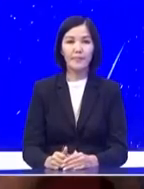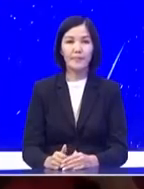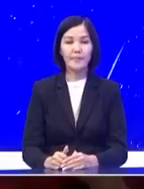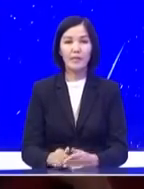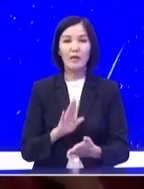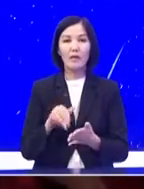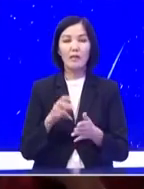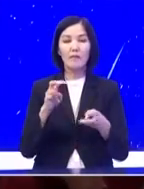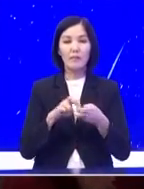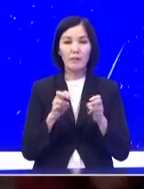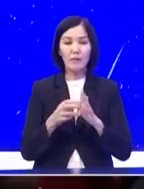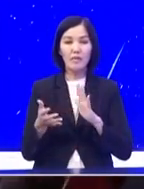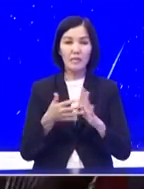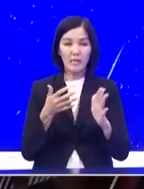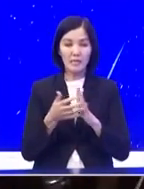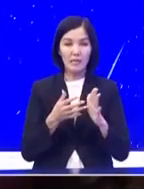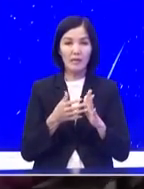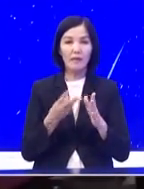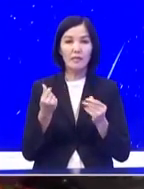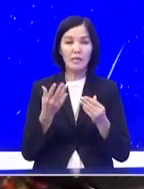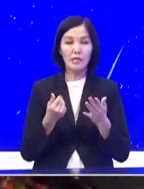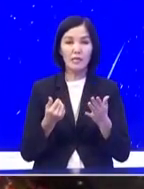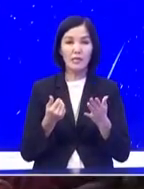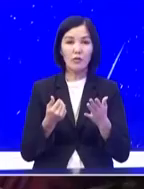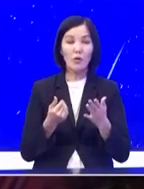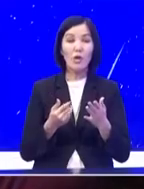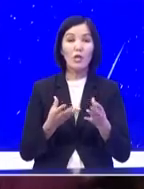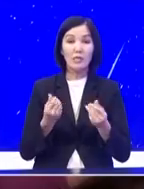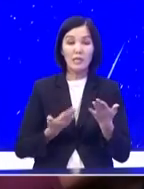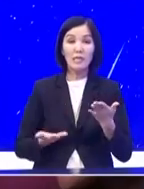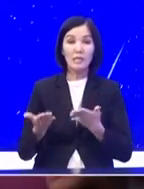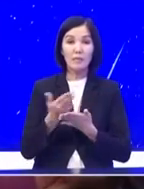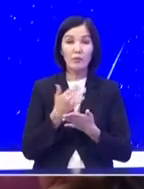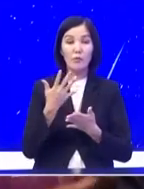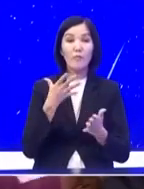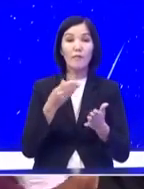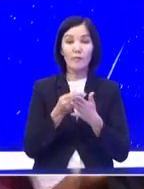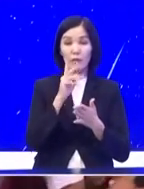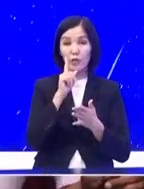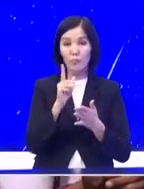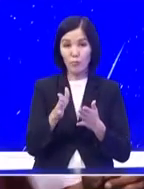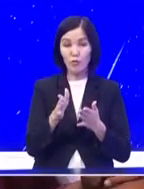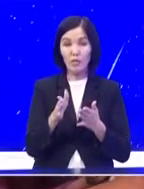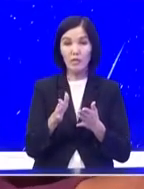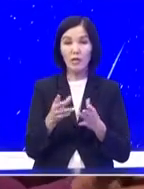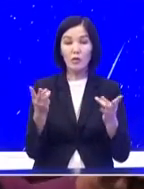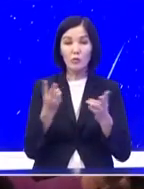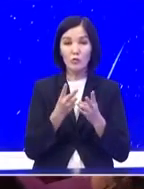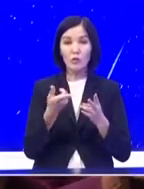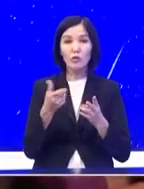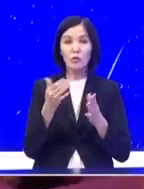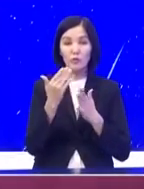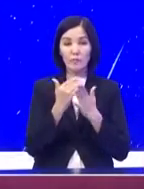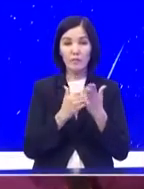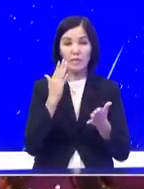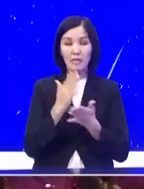Главная проблема у нас – недостаток средств в фонде. Как только фонд пополнится, мы обязательно выплатим 50 тысяч тенге тем, кто в них нуждается, и тем, кто состоит в